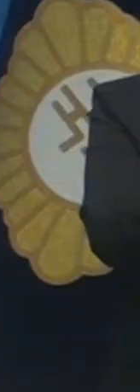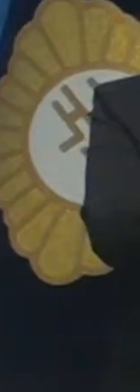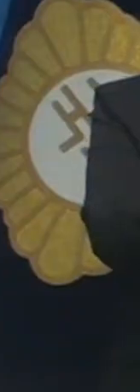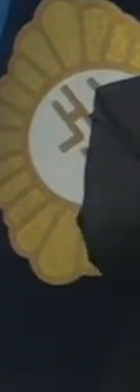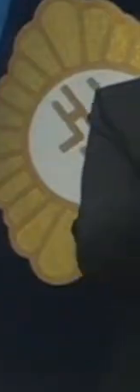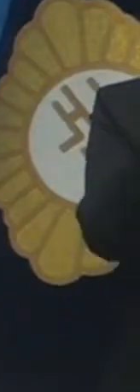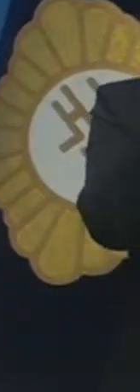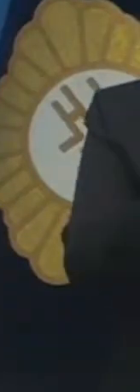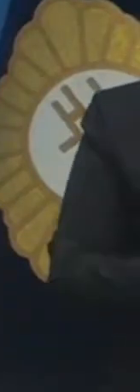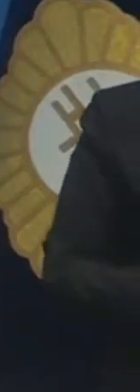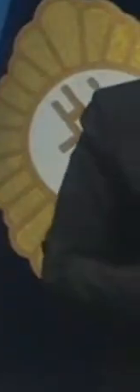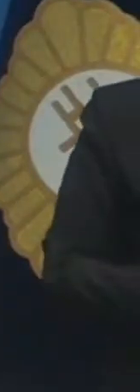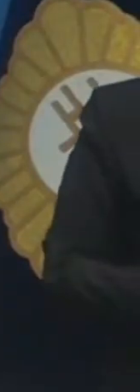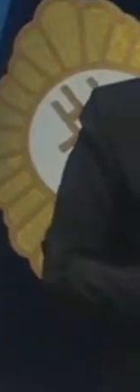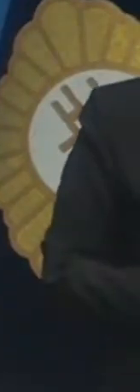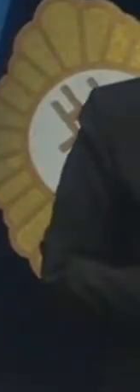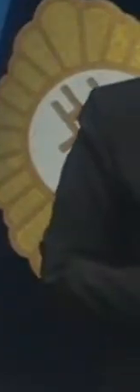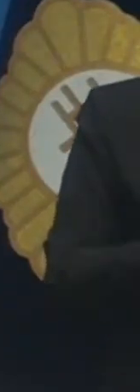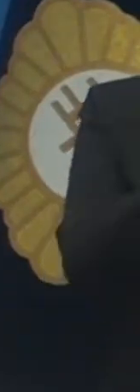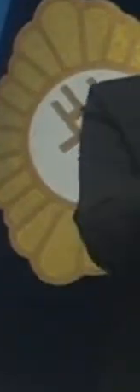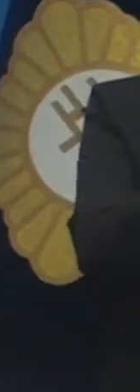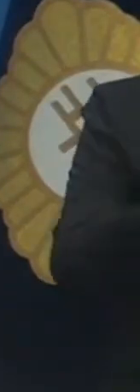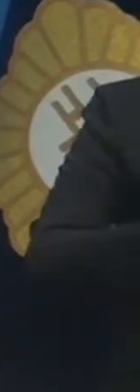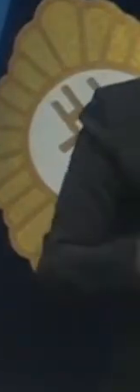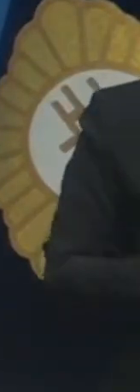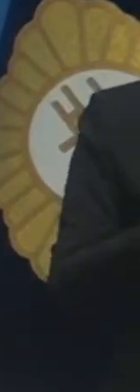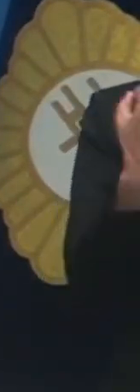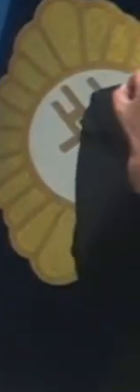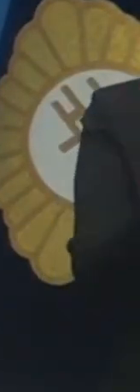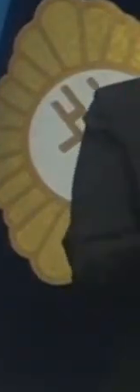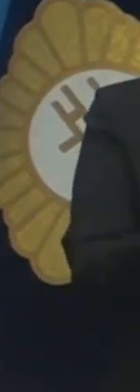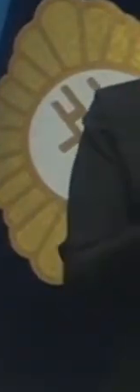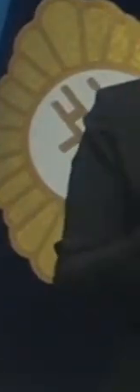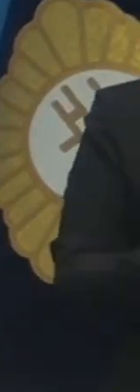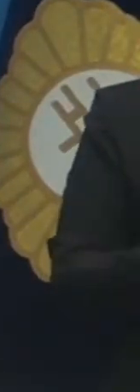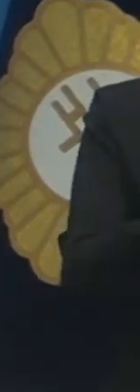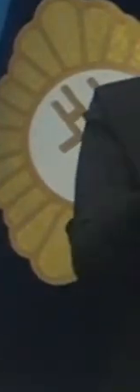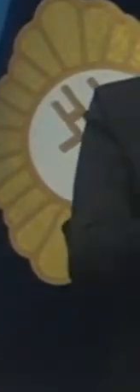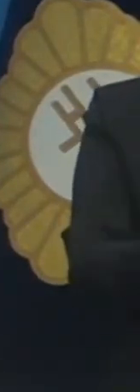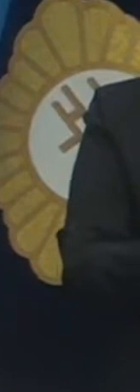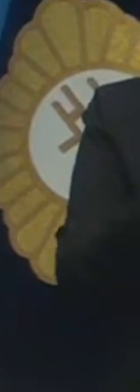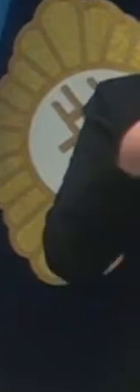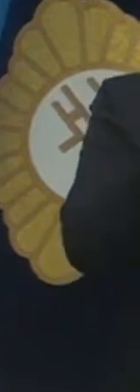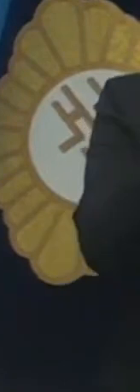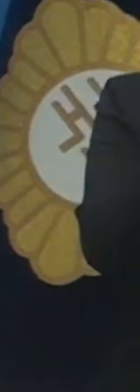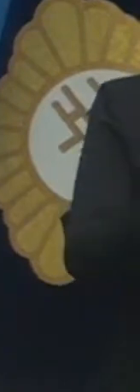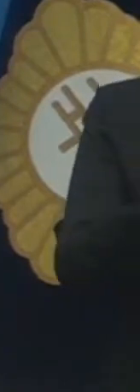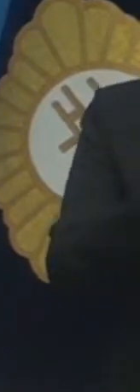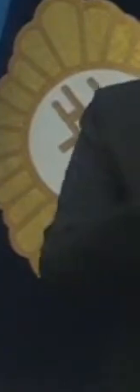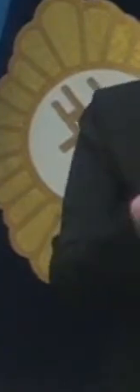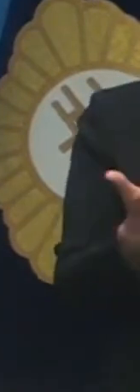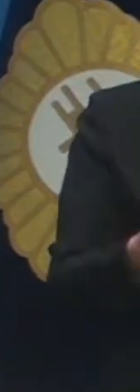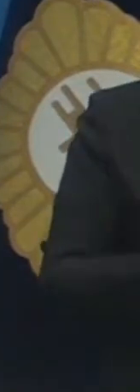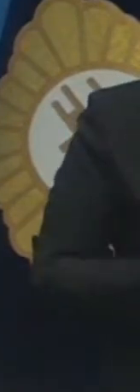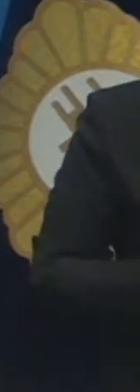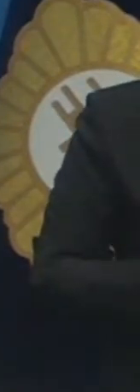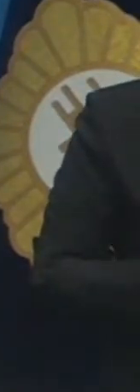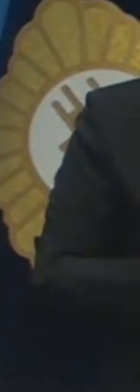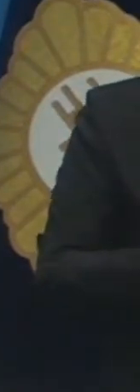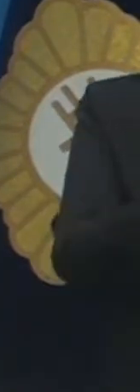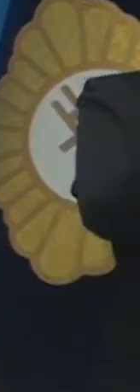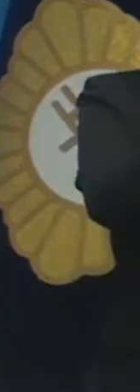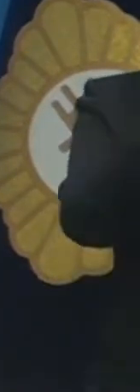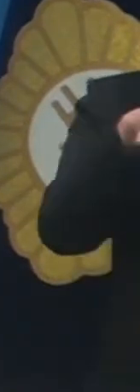보여주고 있습니다. 이는 단순한 일탈이나 개인의 문제가 아니라